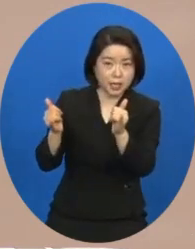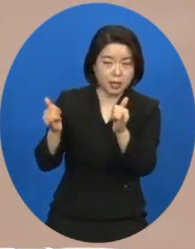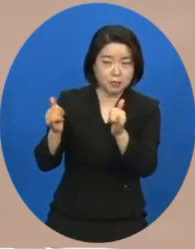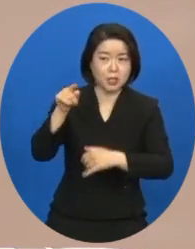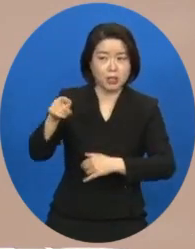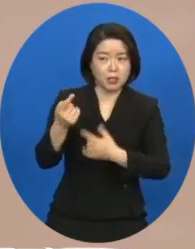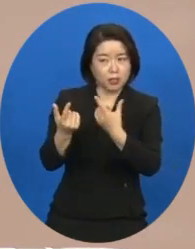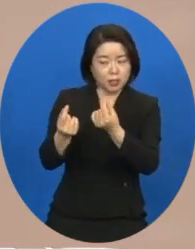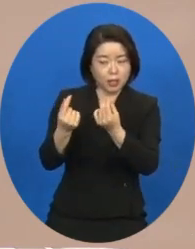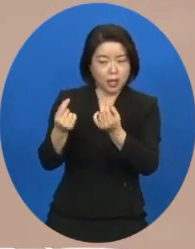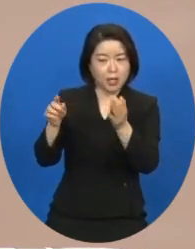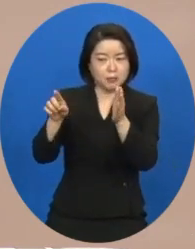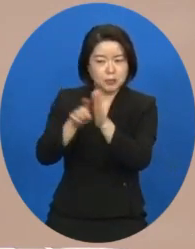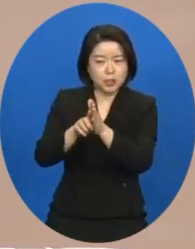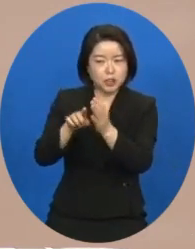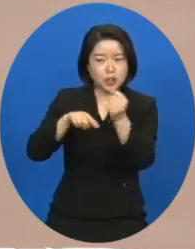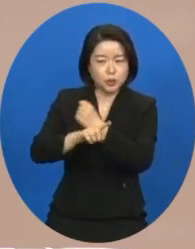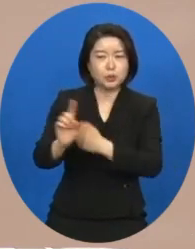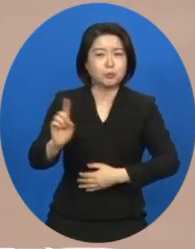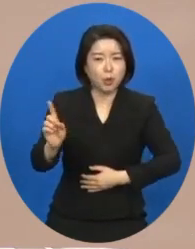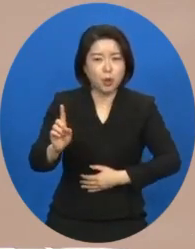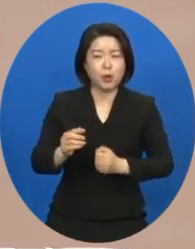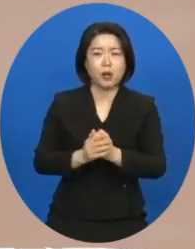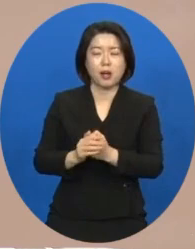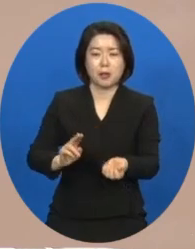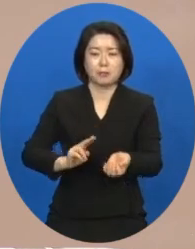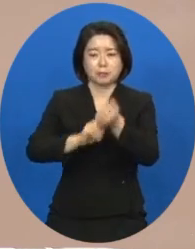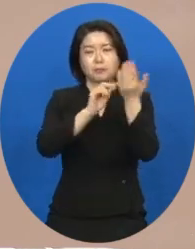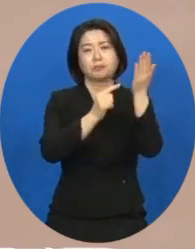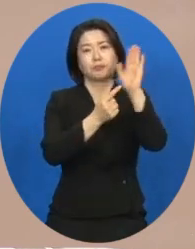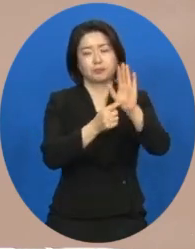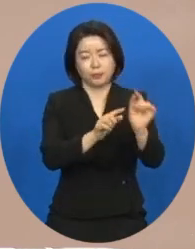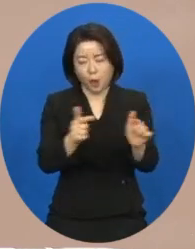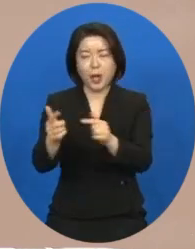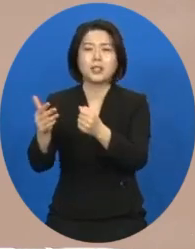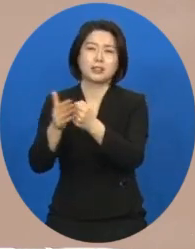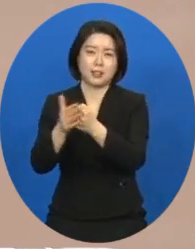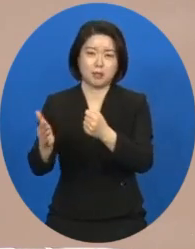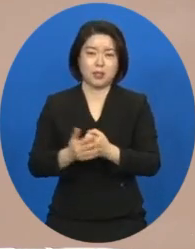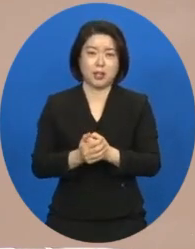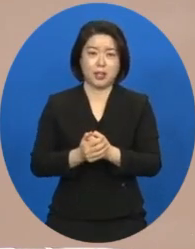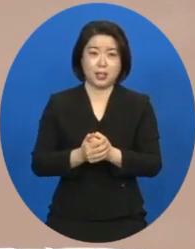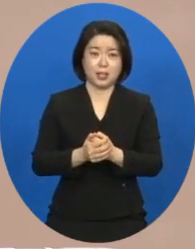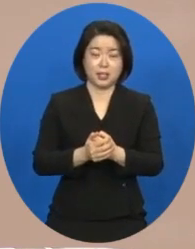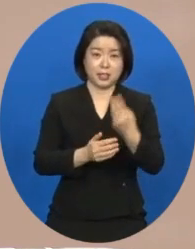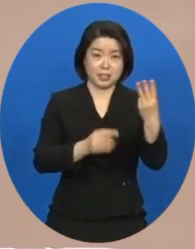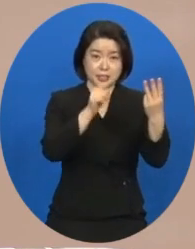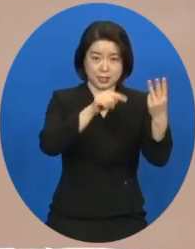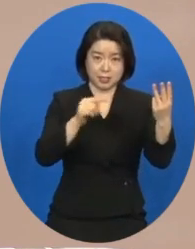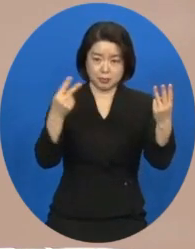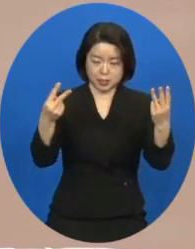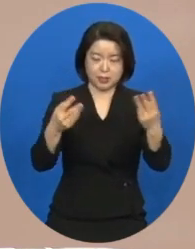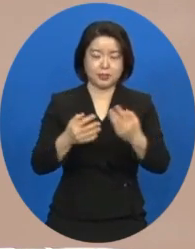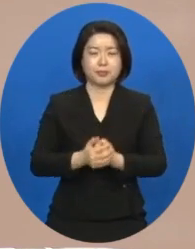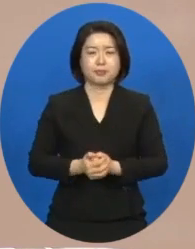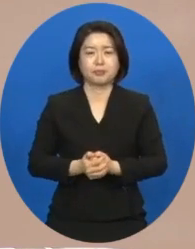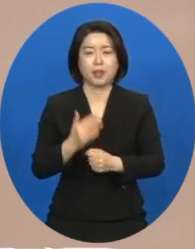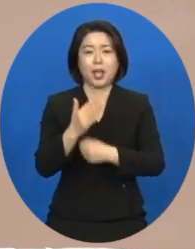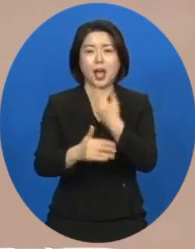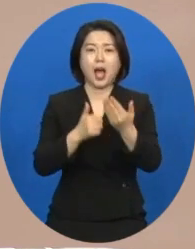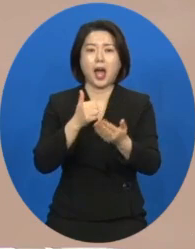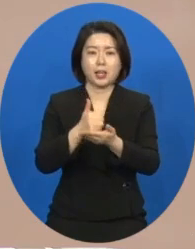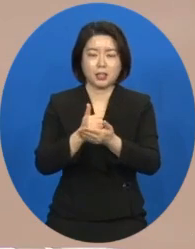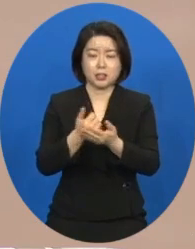그렇게 믿었던 이유가 뭐냐면 표징 때문입니다. 2절 말씀에 이렇게 말합니다.